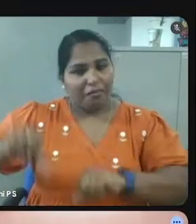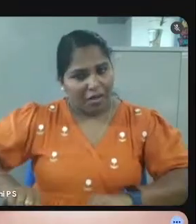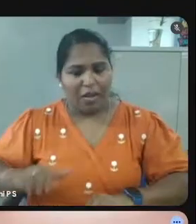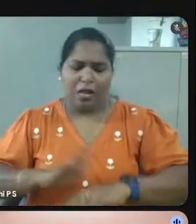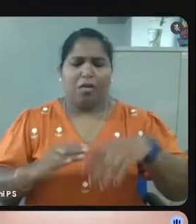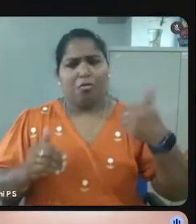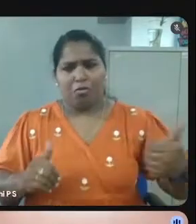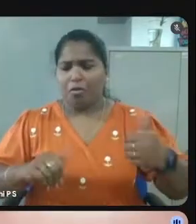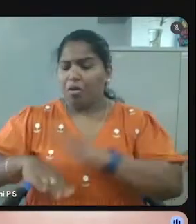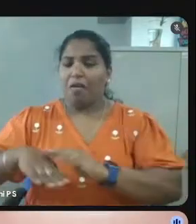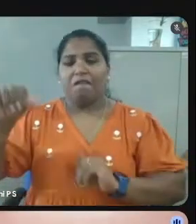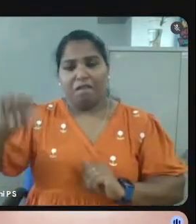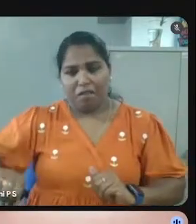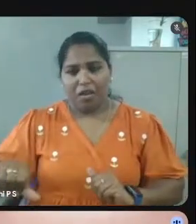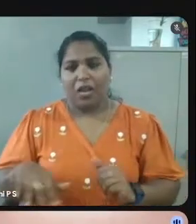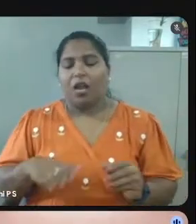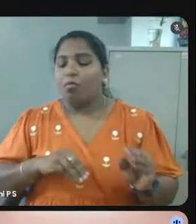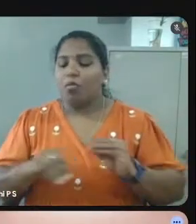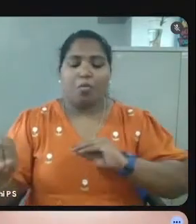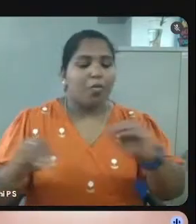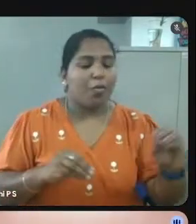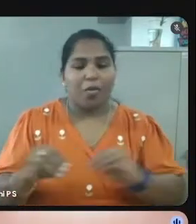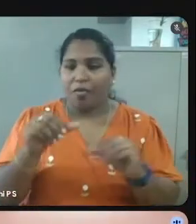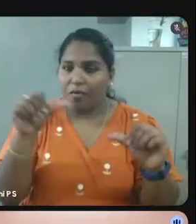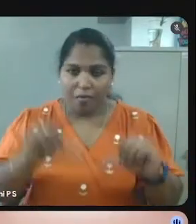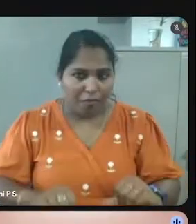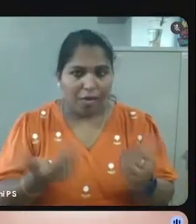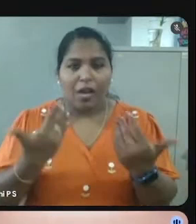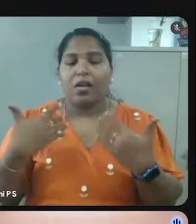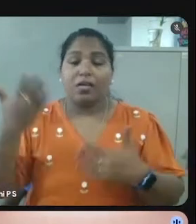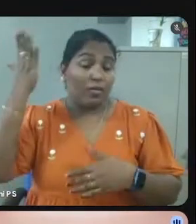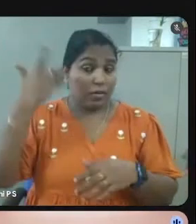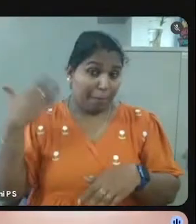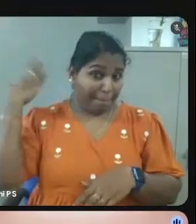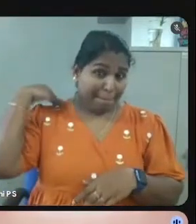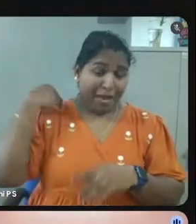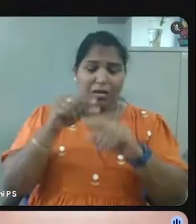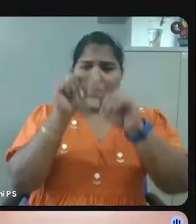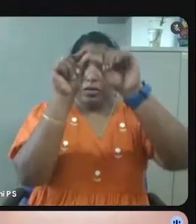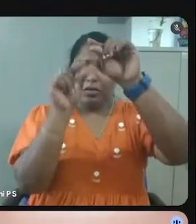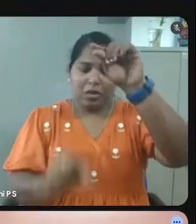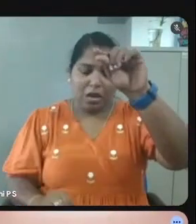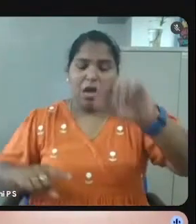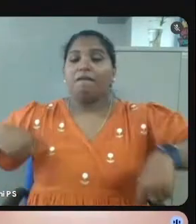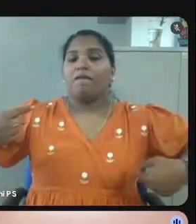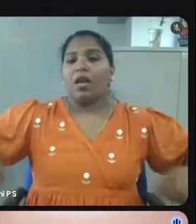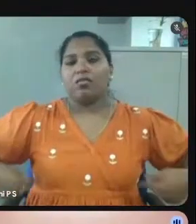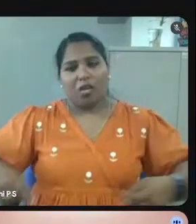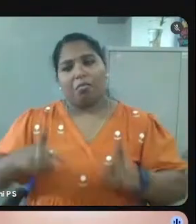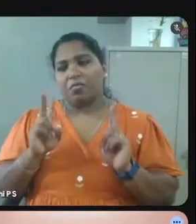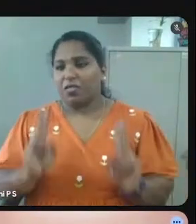പറ്റില്ല, മൊബിലിറ്റി മൂവ്മെന്റ് ചെയ്യാൻ പറ്റില്ല. പിന്നെ സ്പൈനൽ കോഡ് ഇഞ്ചുറി ആൾക്കാർക്ക് പിന്നെ വീൽ ചെയർ ബൗണ്ടായിരിക്കും,